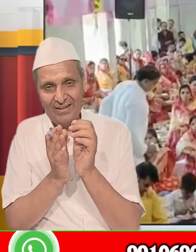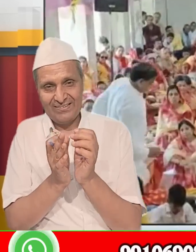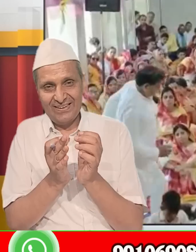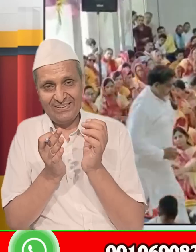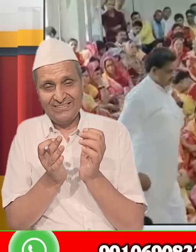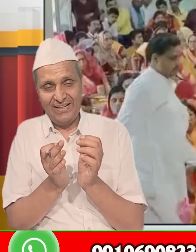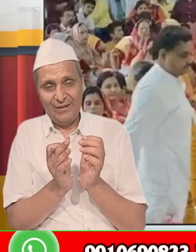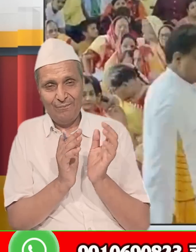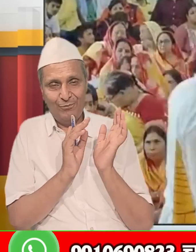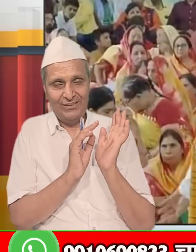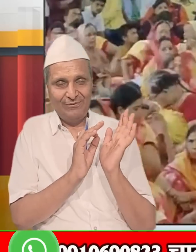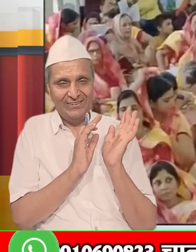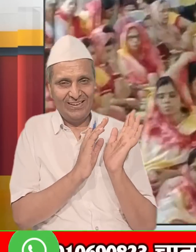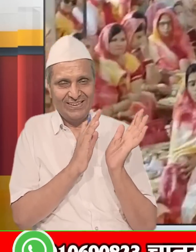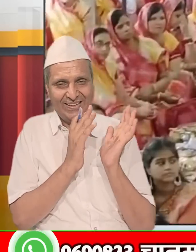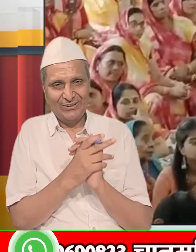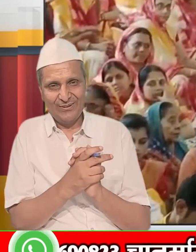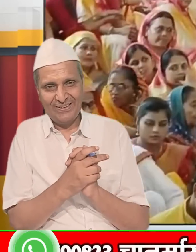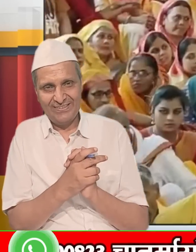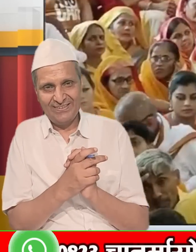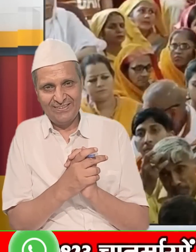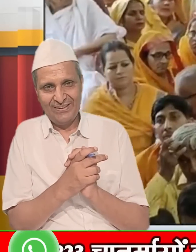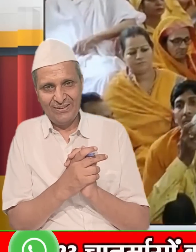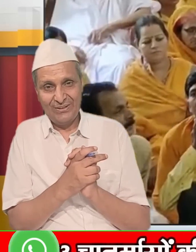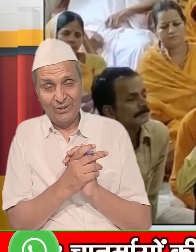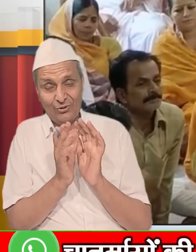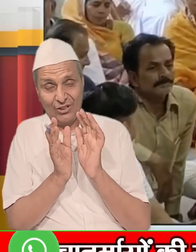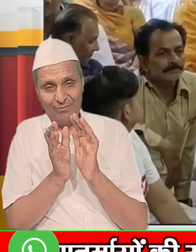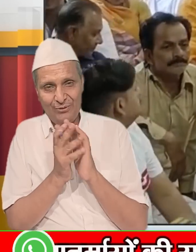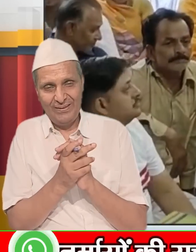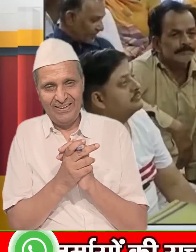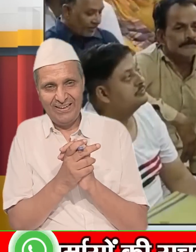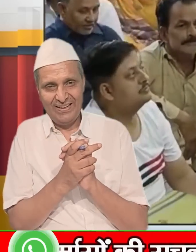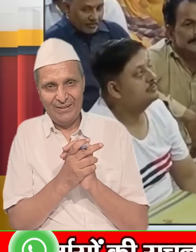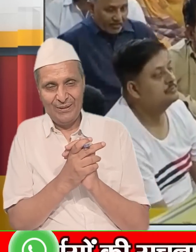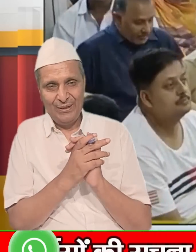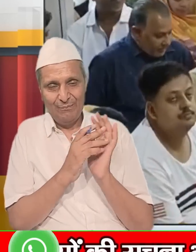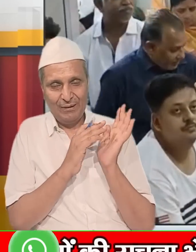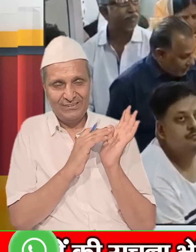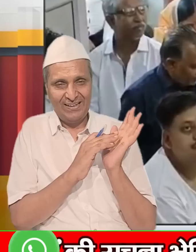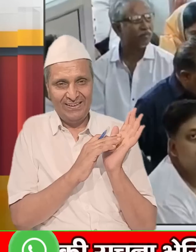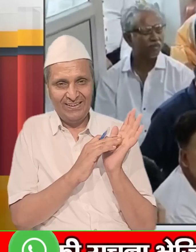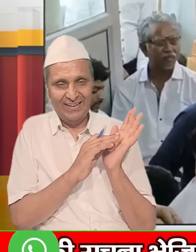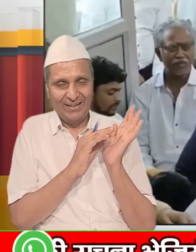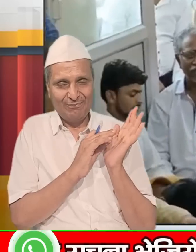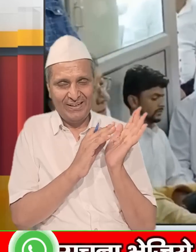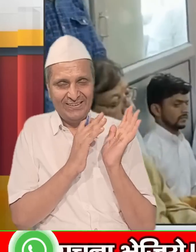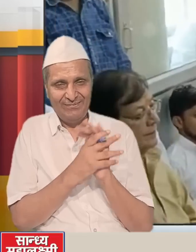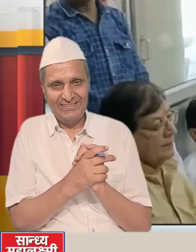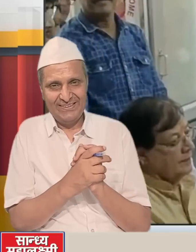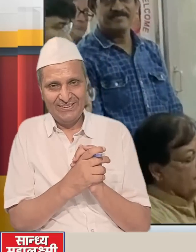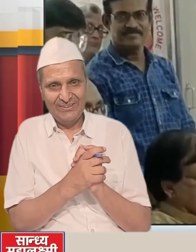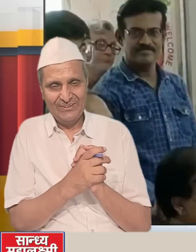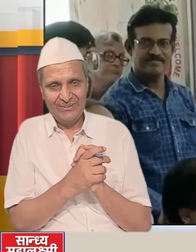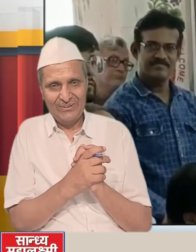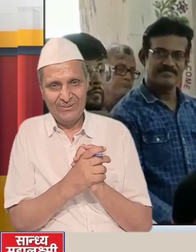गणाचार्य विराग सागर जी शिष्य मुनि श्री विशल सागर जी द्वारा। कौशाम्बी यूपी की हैं ब्रह्मचारिणी रामप्यारी देवी